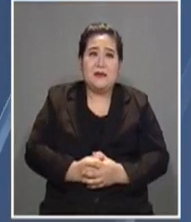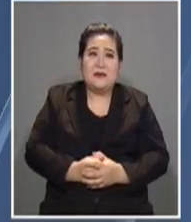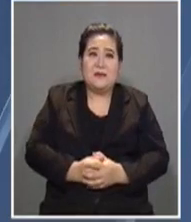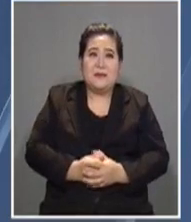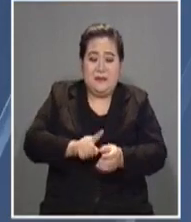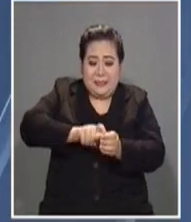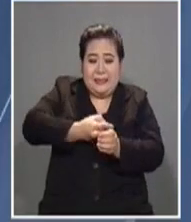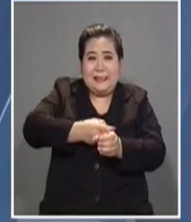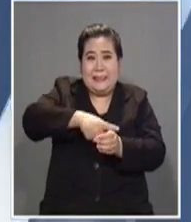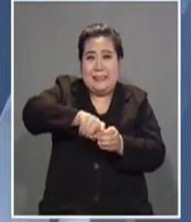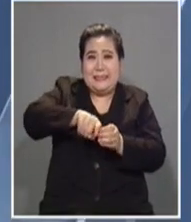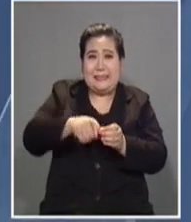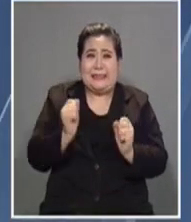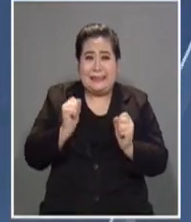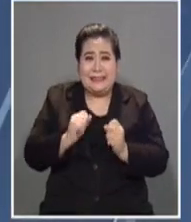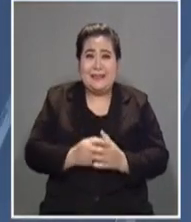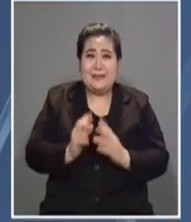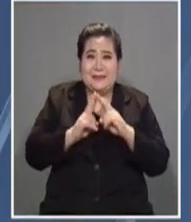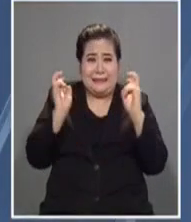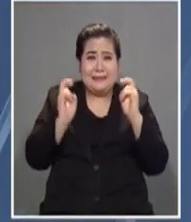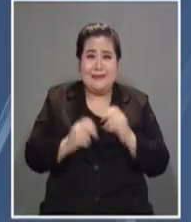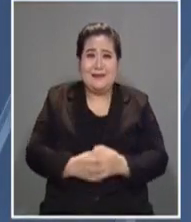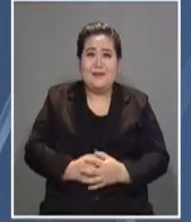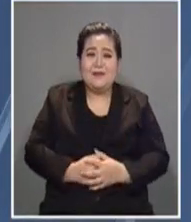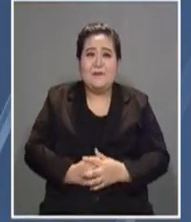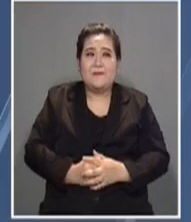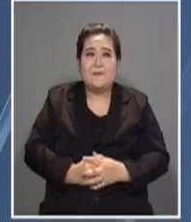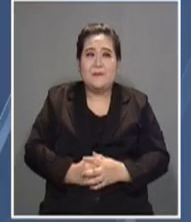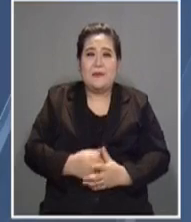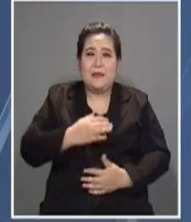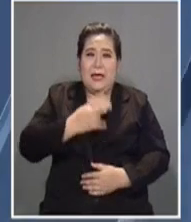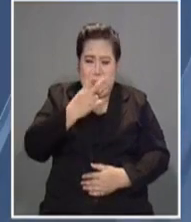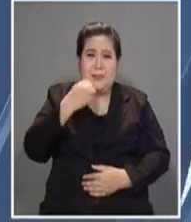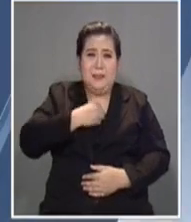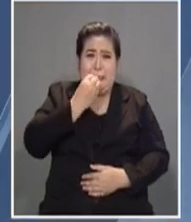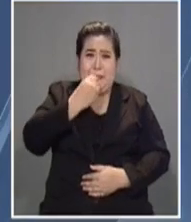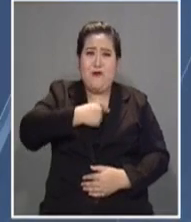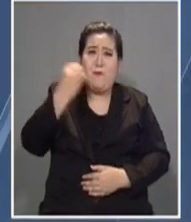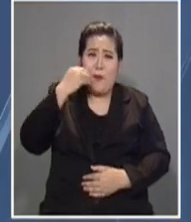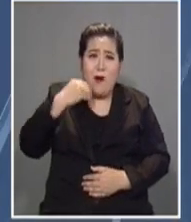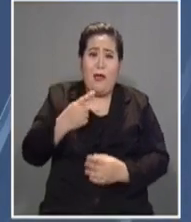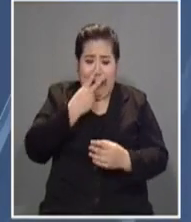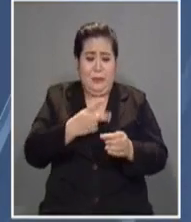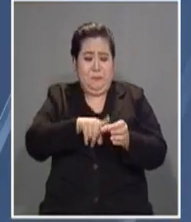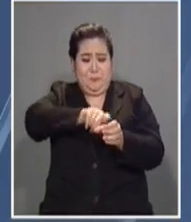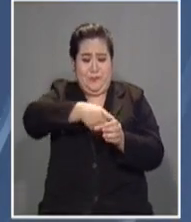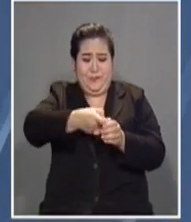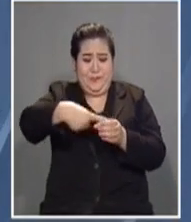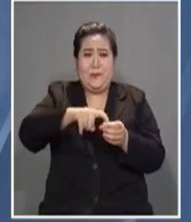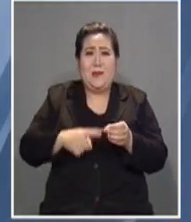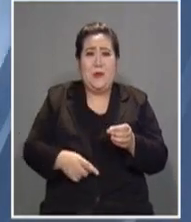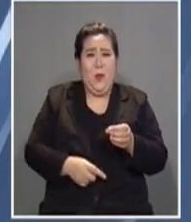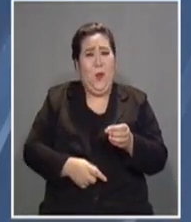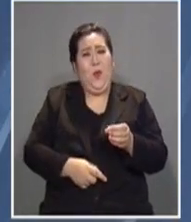หม ที่ทำปากนี่คือน่ากินใช่ไหม บาดเสียวดิผมเนี่ยกินเป็นประจำไง ค ุ ณไม่สังเกตหรือเปล่าบางทีมันก็มีเส้นเป็นเหมือนเ